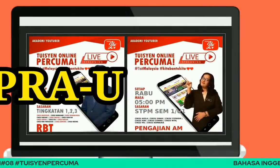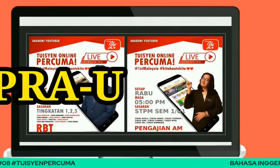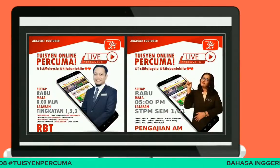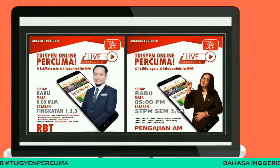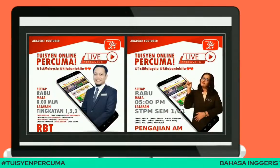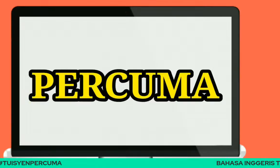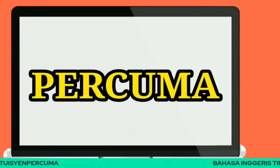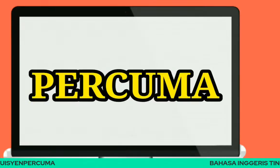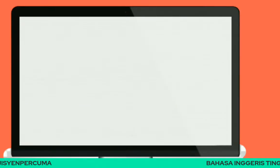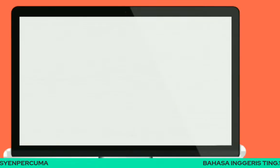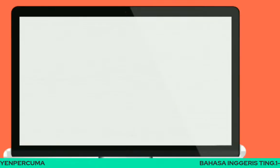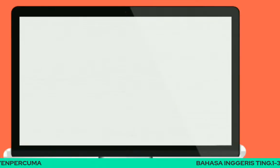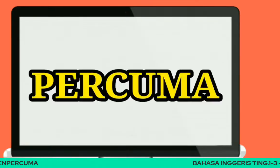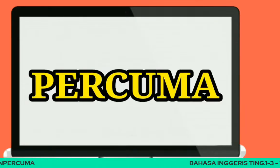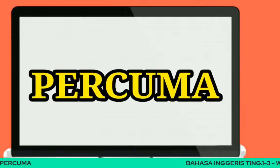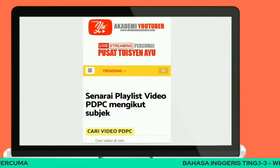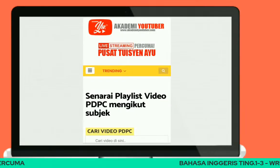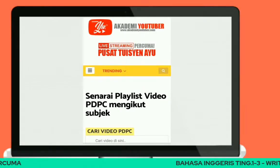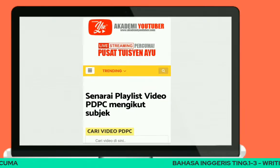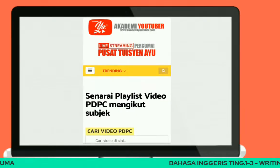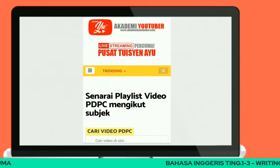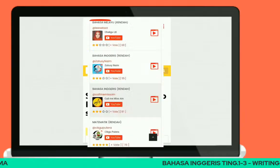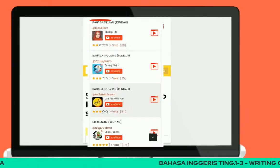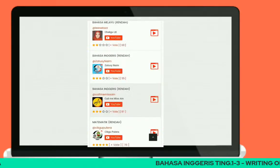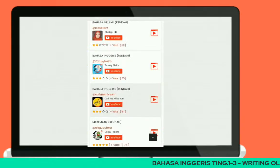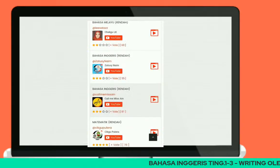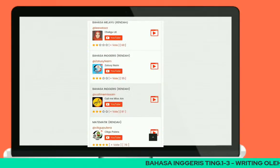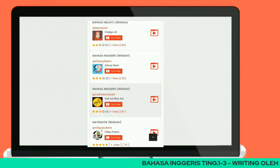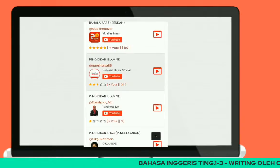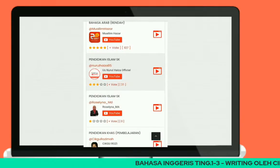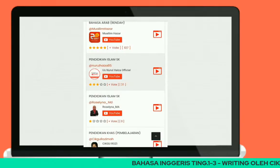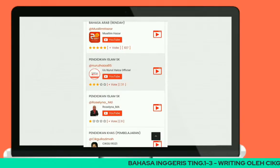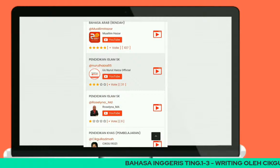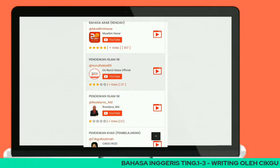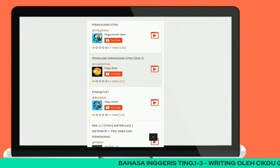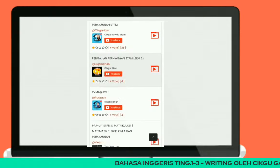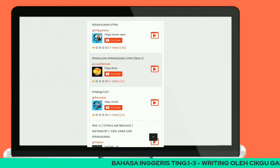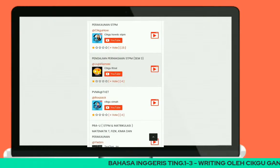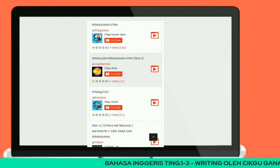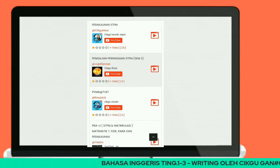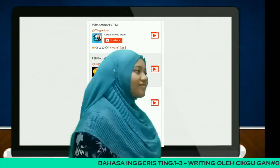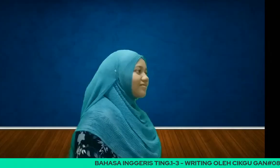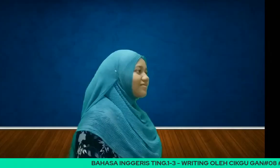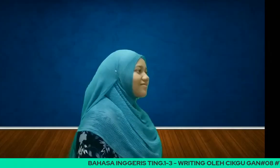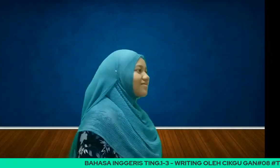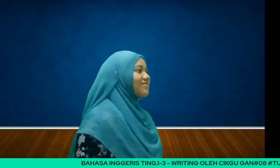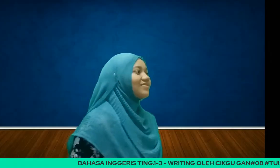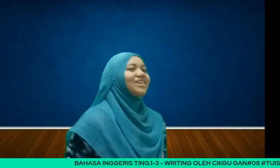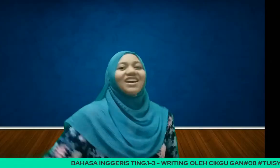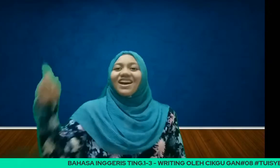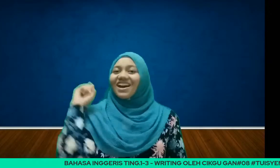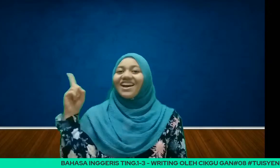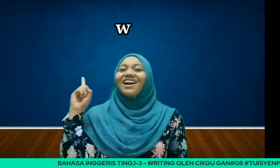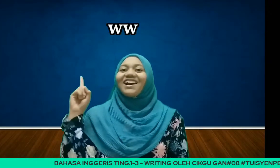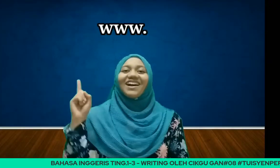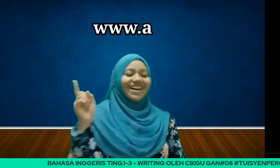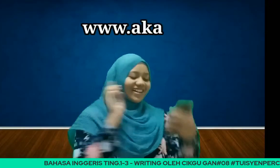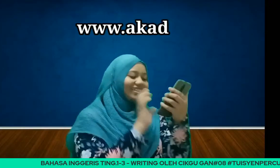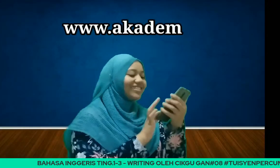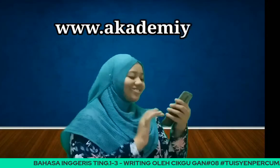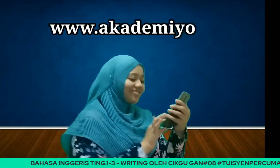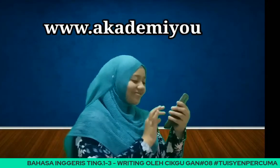ada, semuanya secara percuma. Video PDPC pun ada. Apa ditunggu